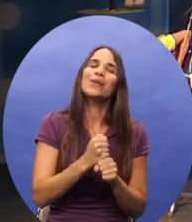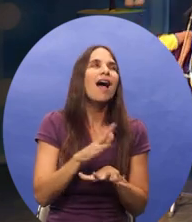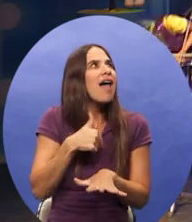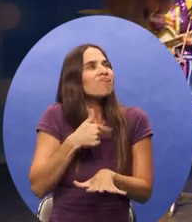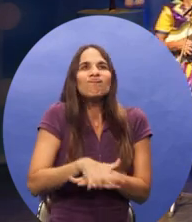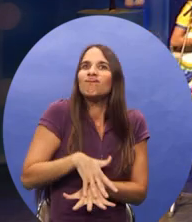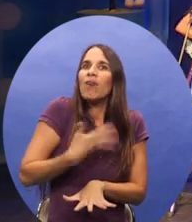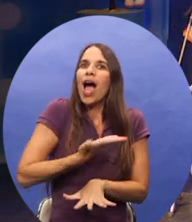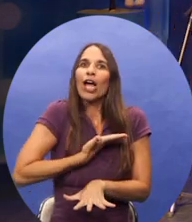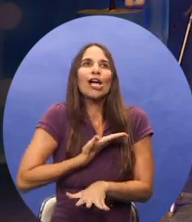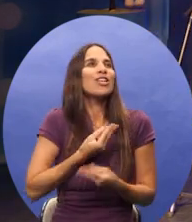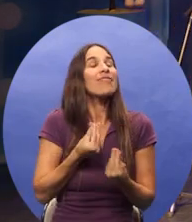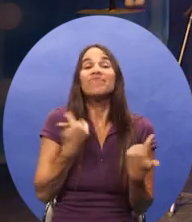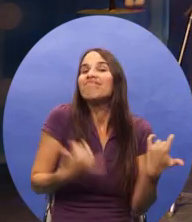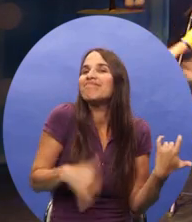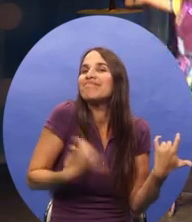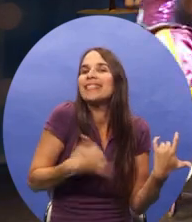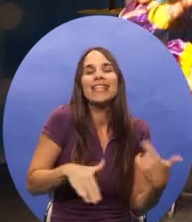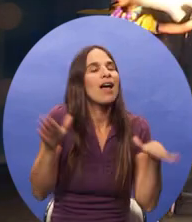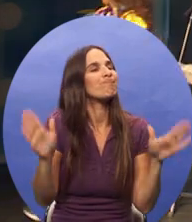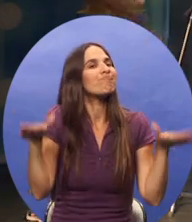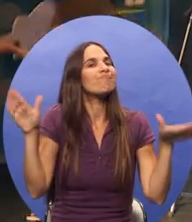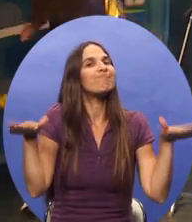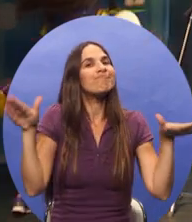עושה לי הרגשה. זאת הגיטרה